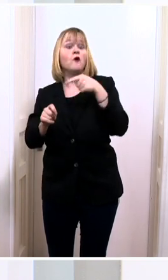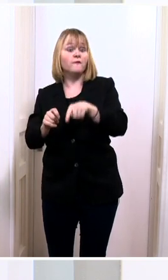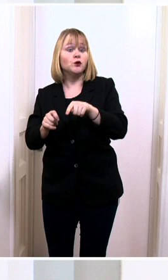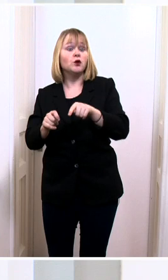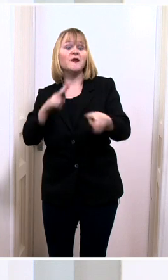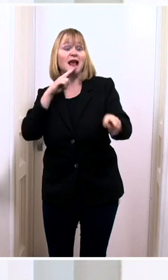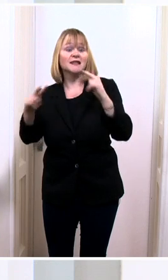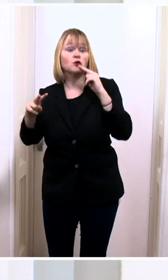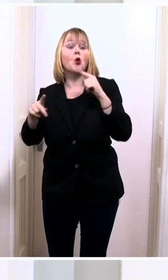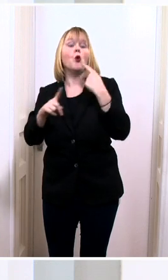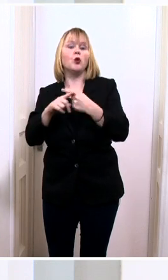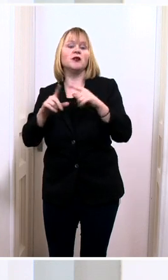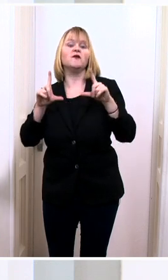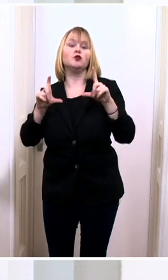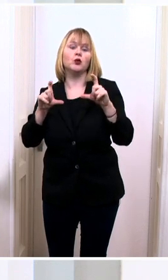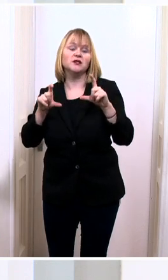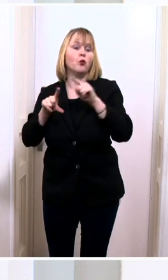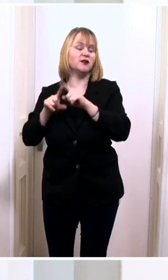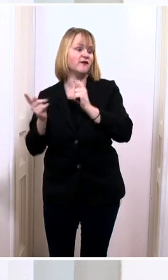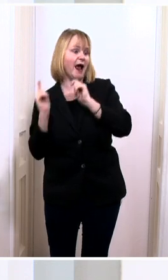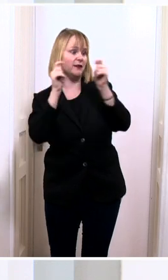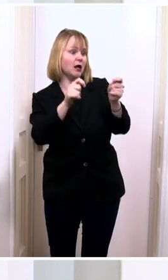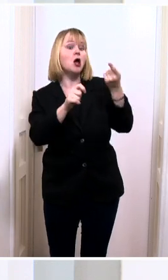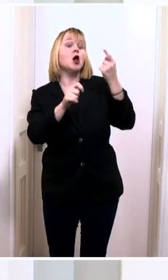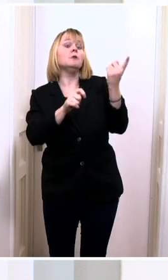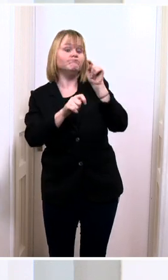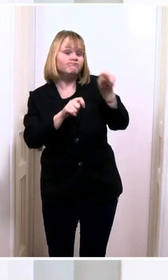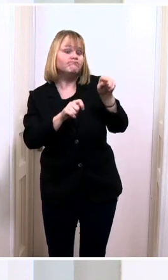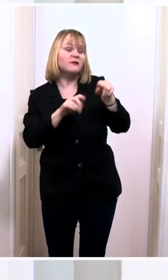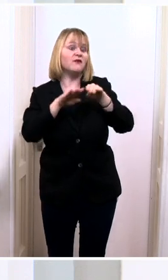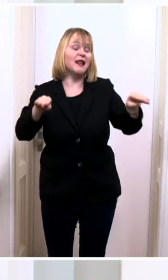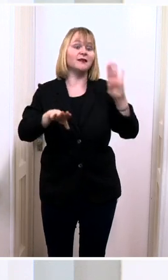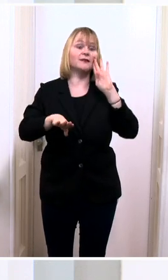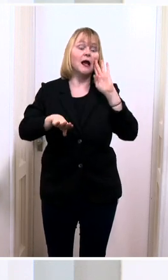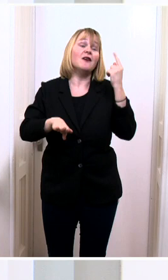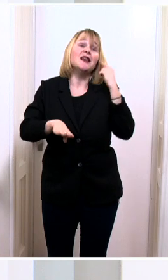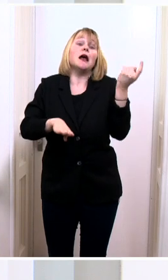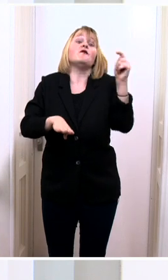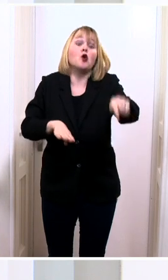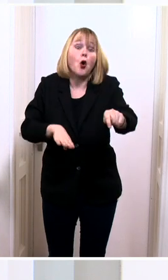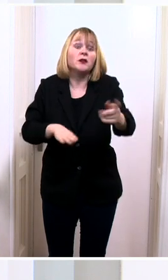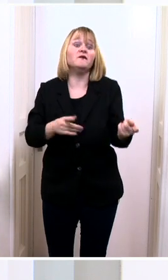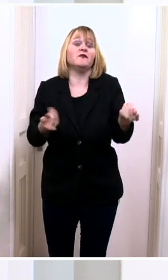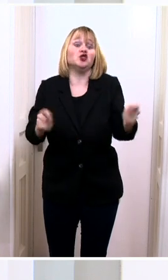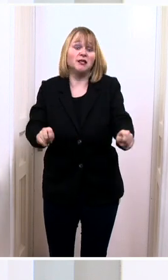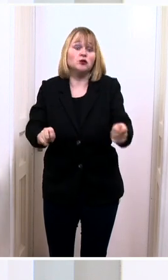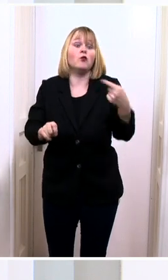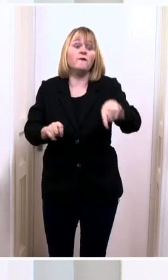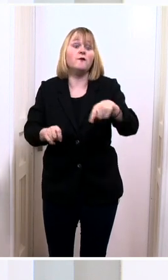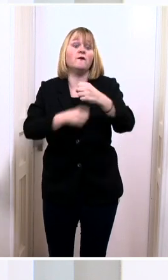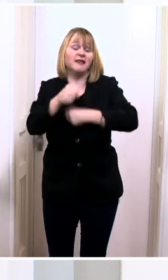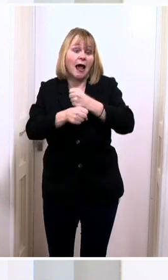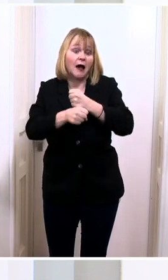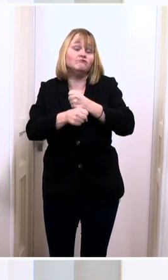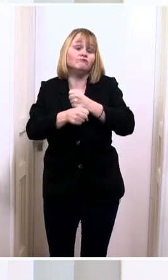haben, sind wir nicht von Schließungen im Dezember und im Jahr 2021 ausgegangen.